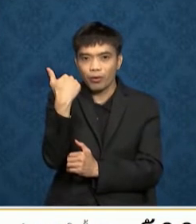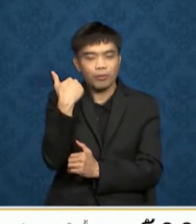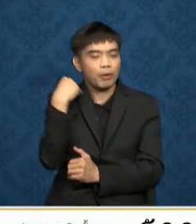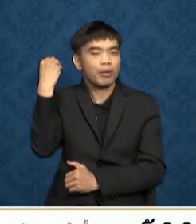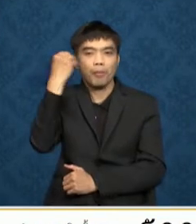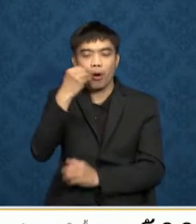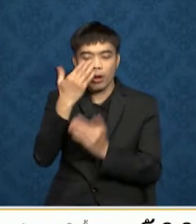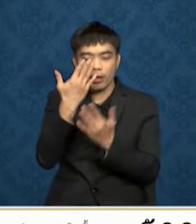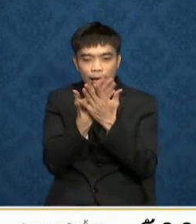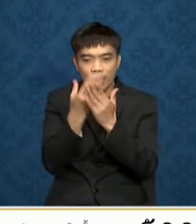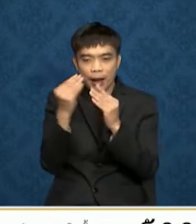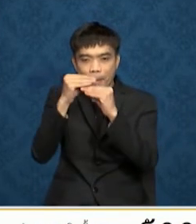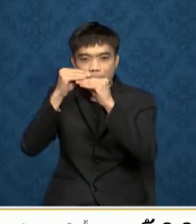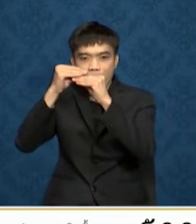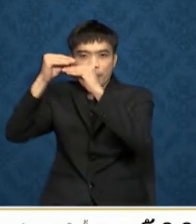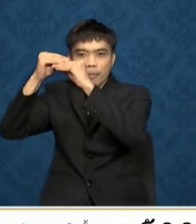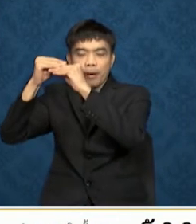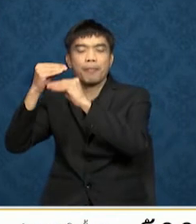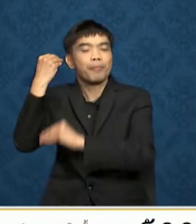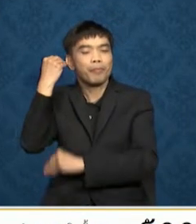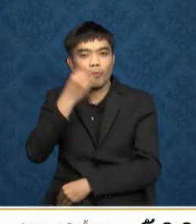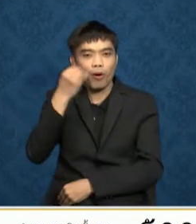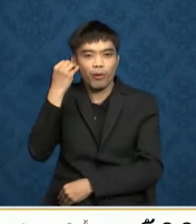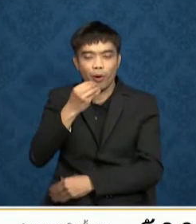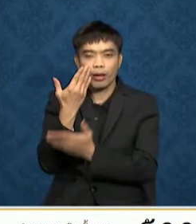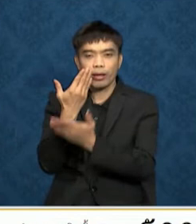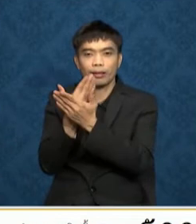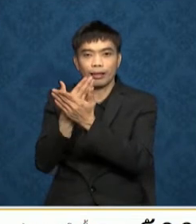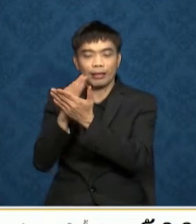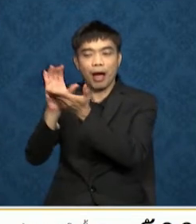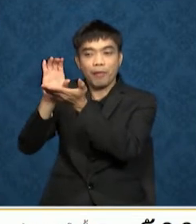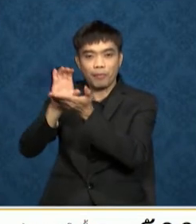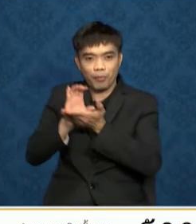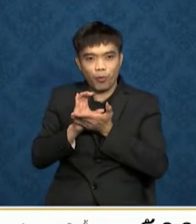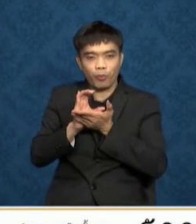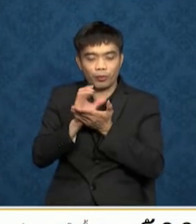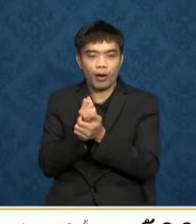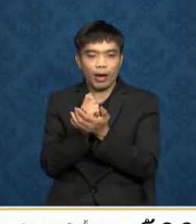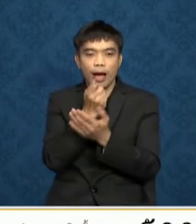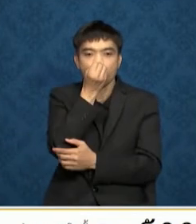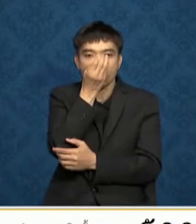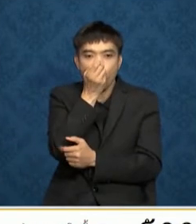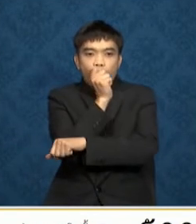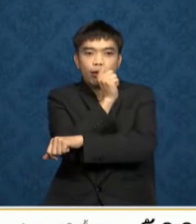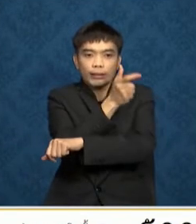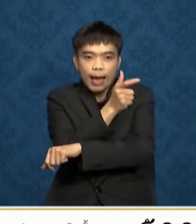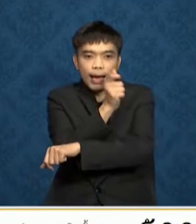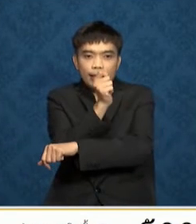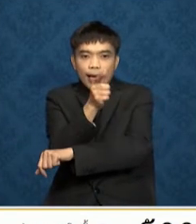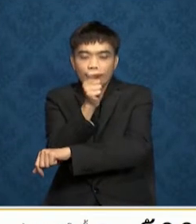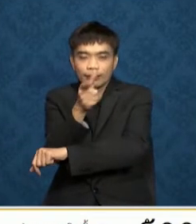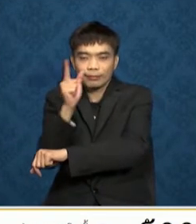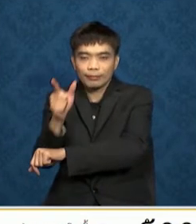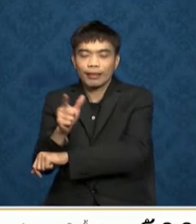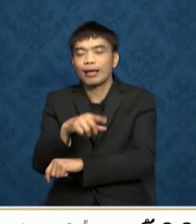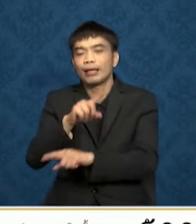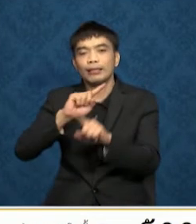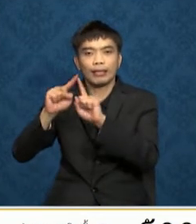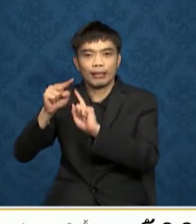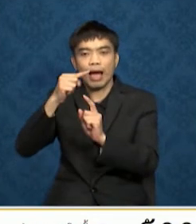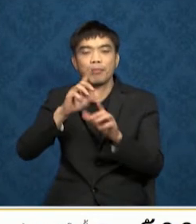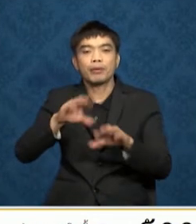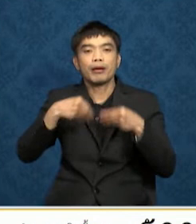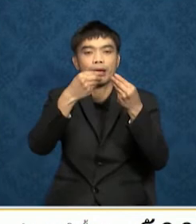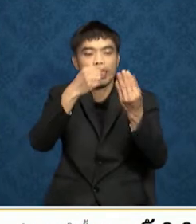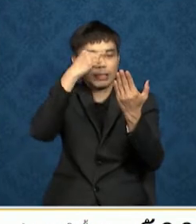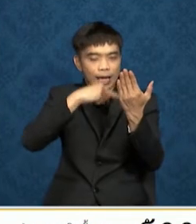ทุกปีเงินที่ได้มาก็ต้องมีภาระจ่ายดอกเบี้ยเครดิตความน่าเชื่อถือของประเทศ